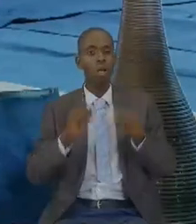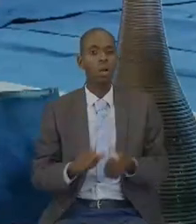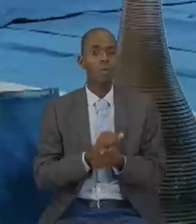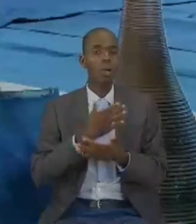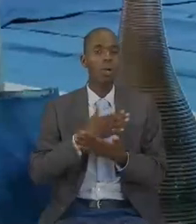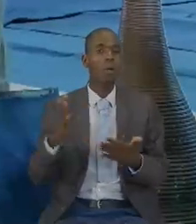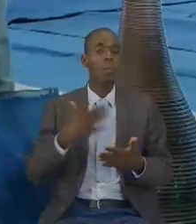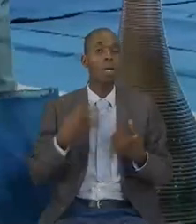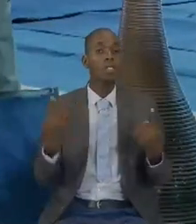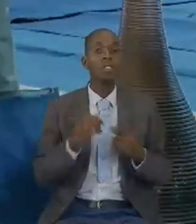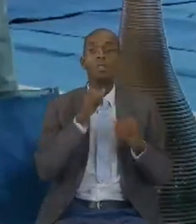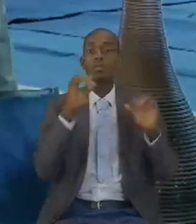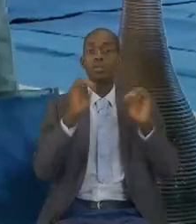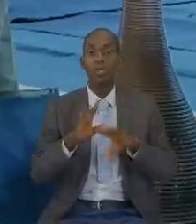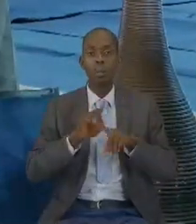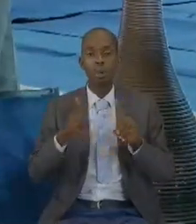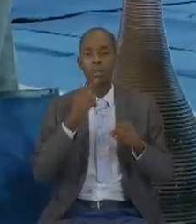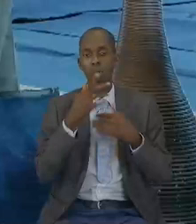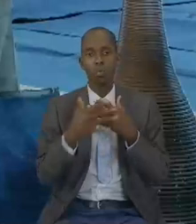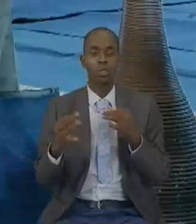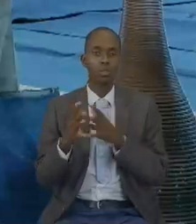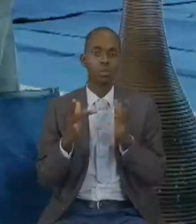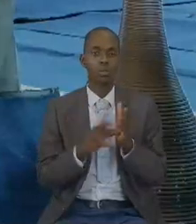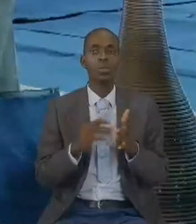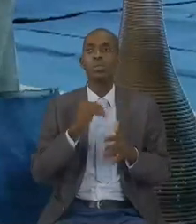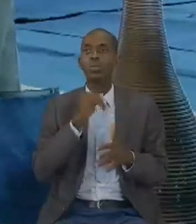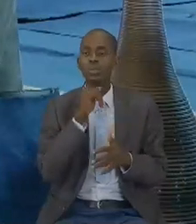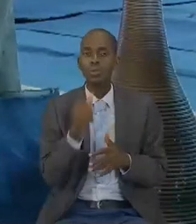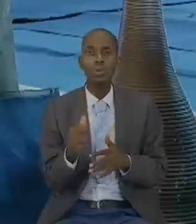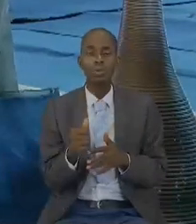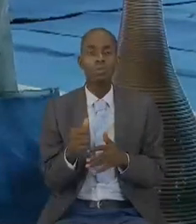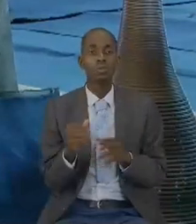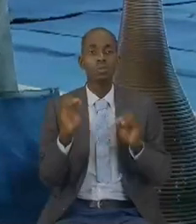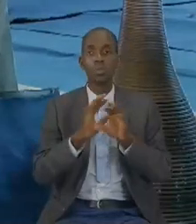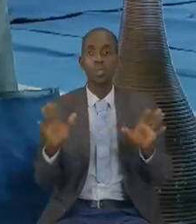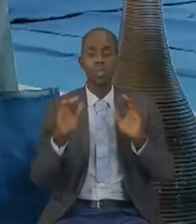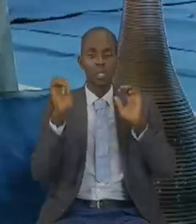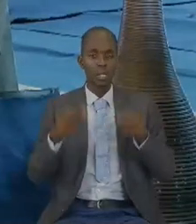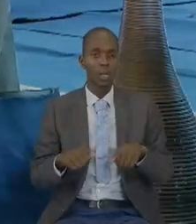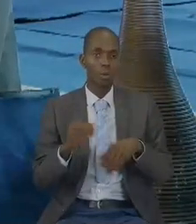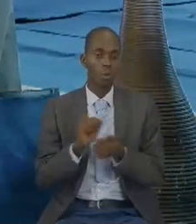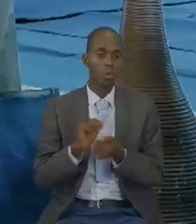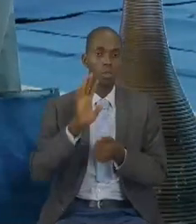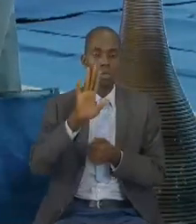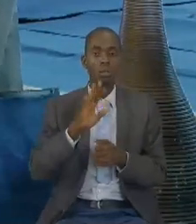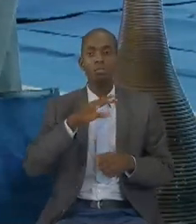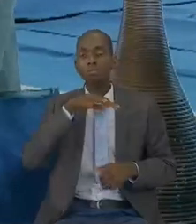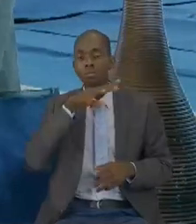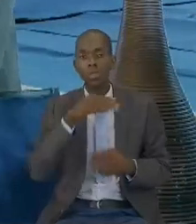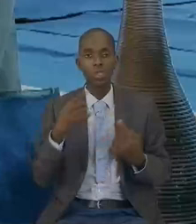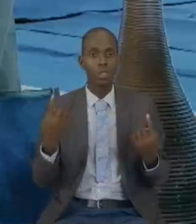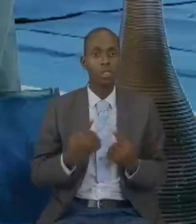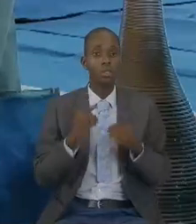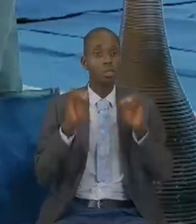qui peut laver mes péchés? Rien que le sang de l'agneau. Qu'est-ce qui peut laver ma culpabilité,